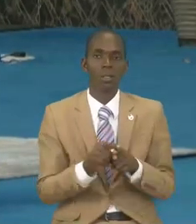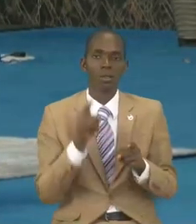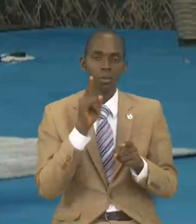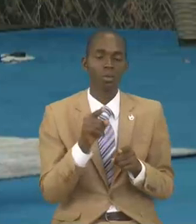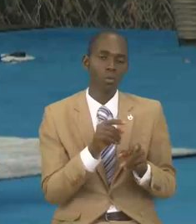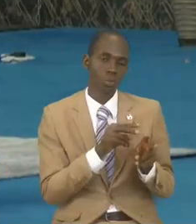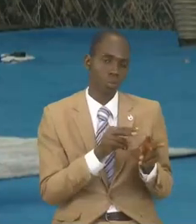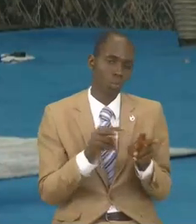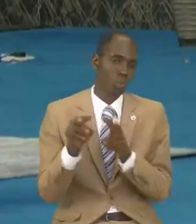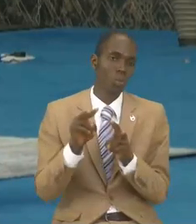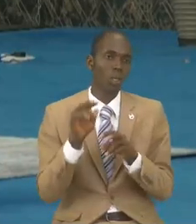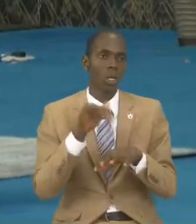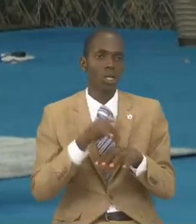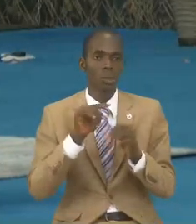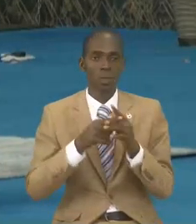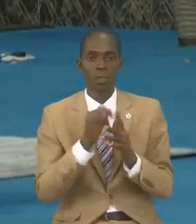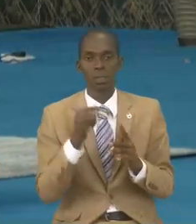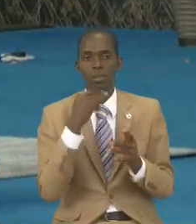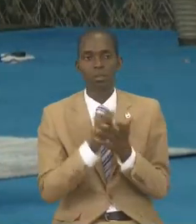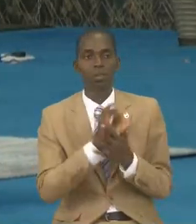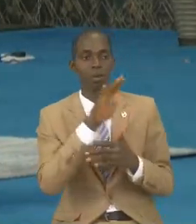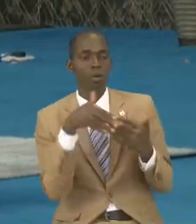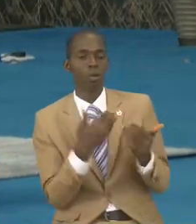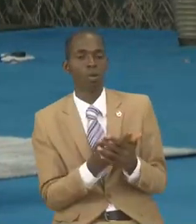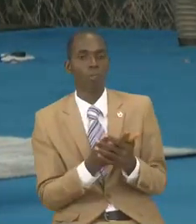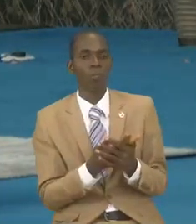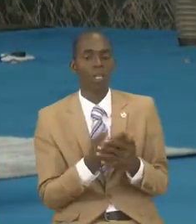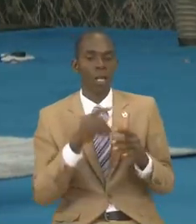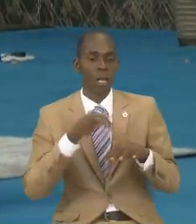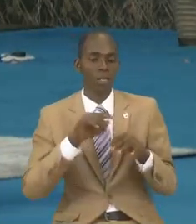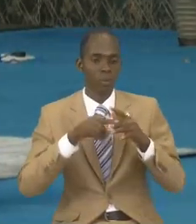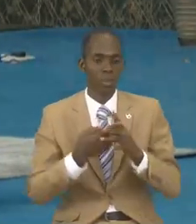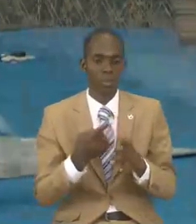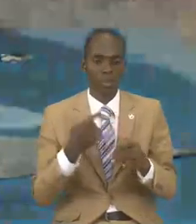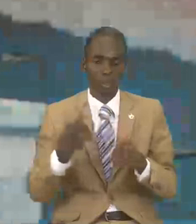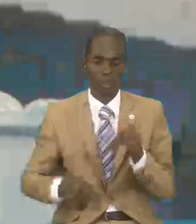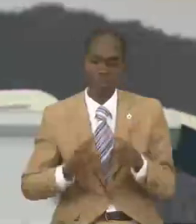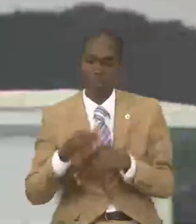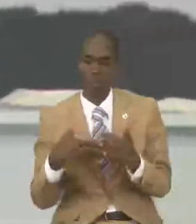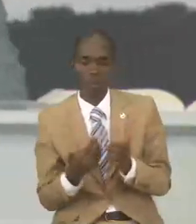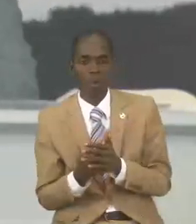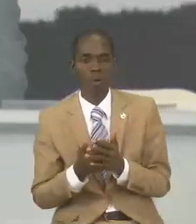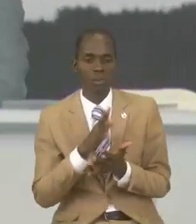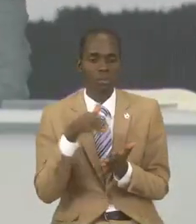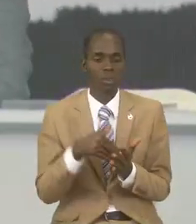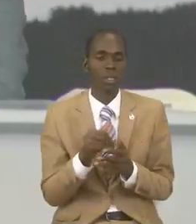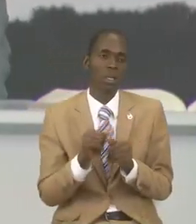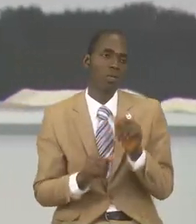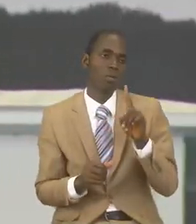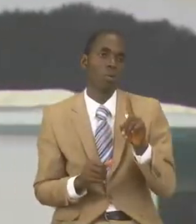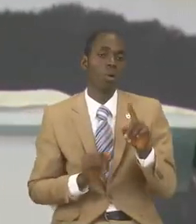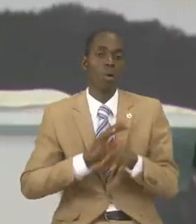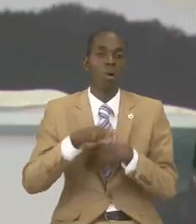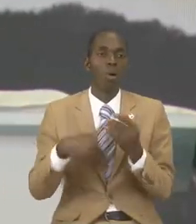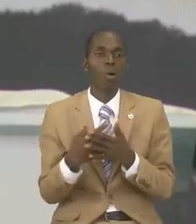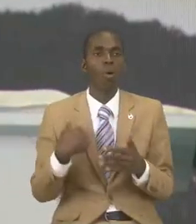tous au début et tout le monde au milieu, nous étions tous errants comme des